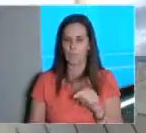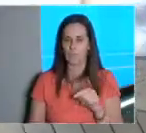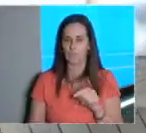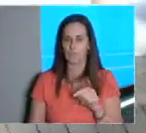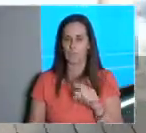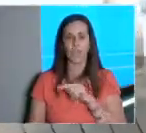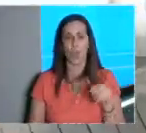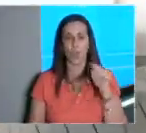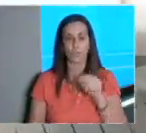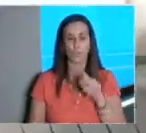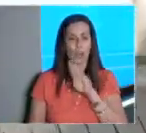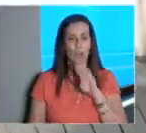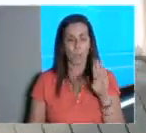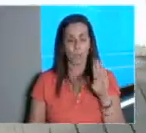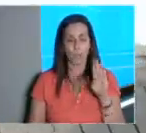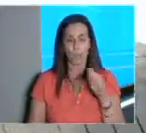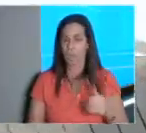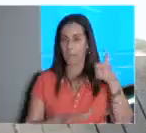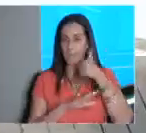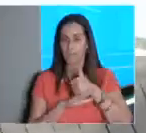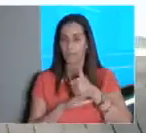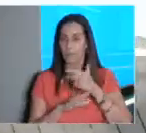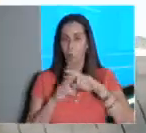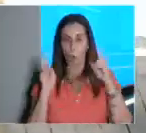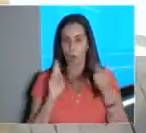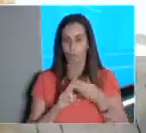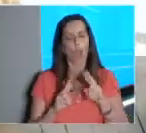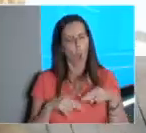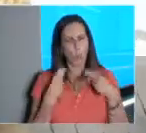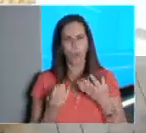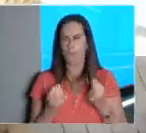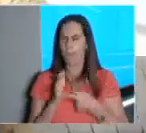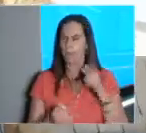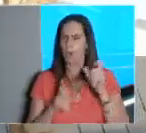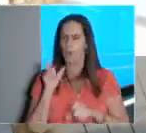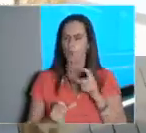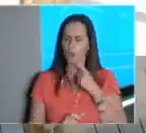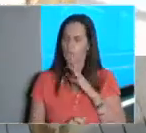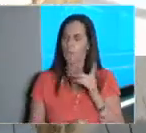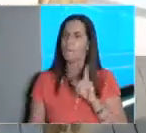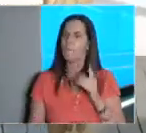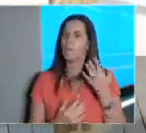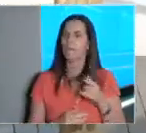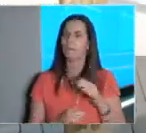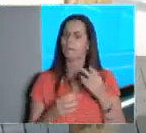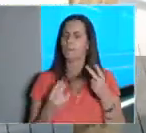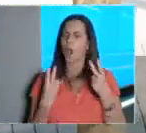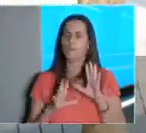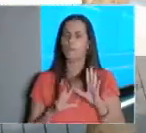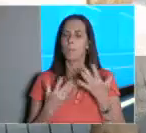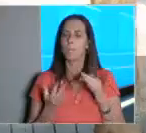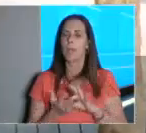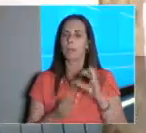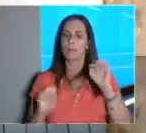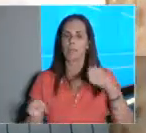לא. הנושא הזה של נתניהו כמנהיג עולמי, חוזר הרבה פעמים. חוזר מאוד מדבר לאנשים. עכשיו, ממתי הדבר הזה נתפס? ממתי זה התחיל?